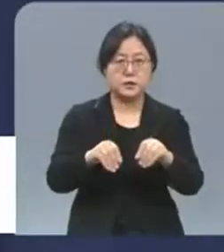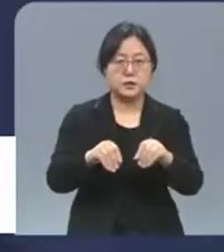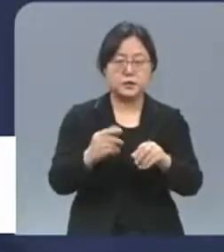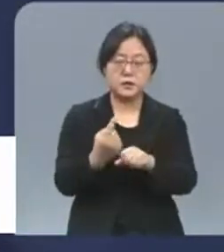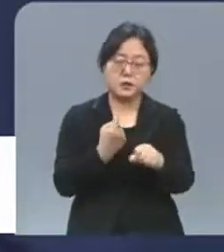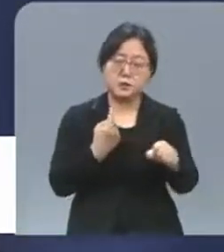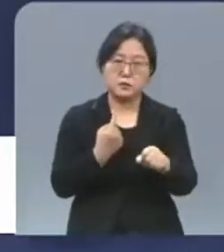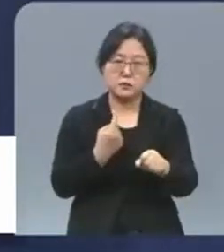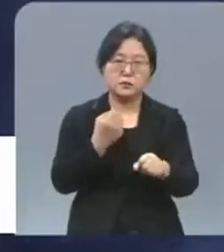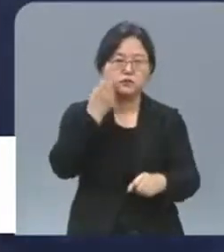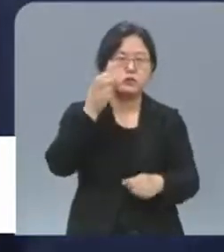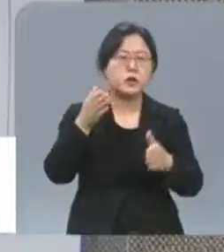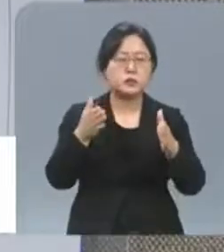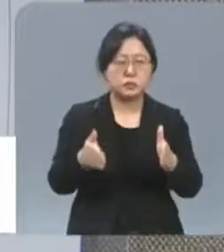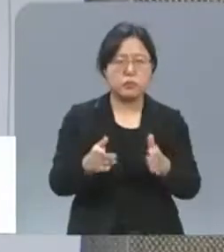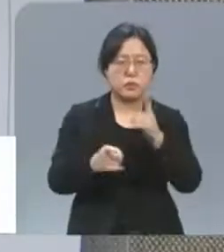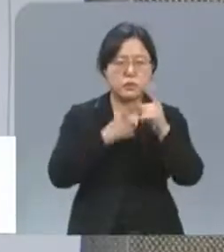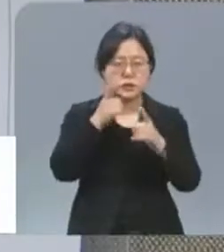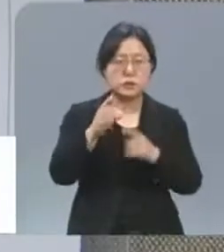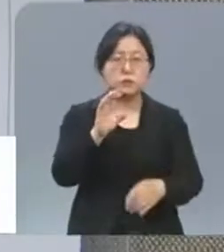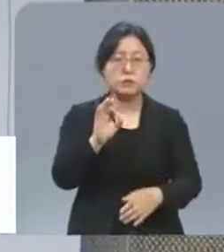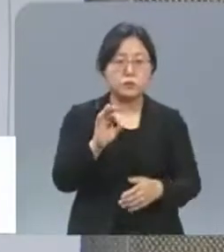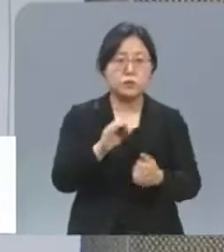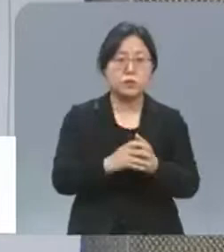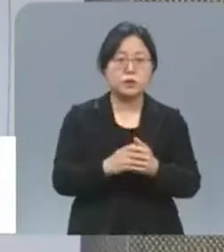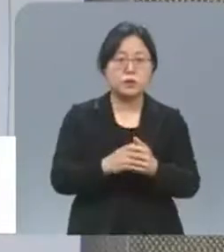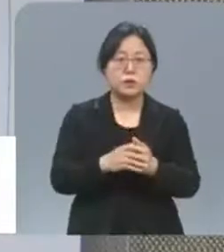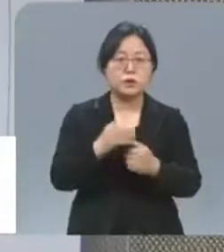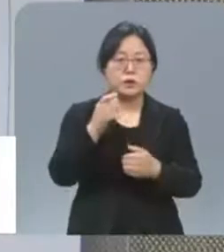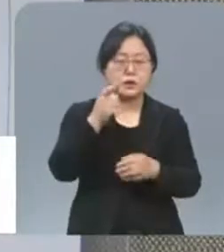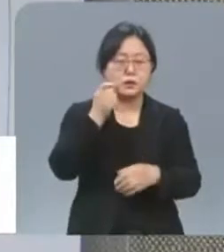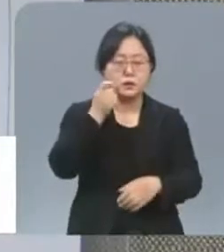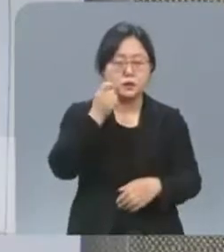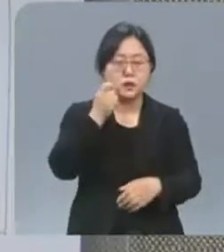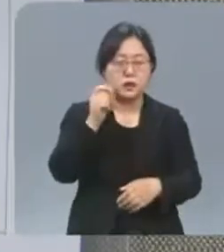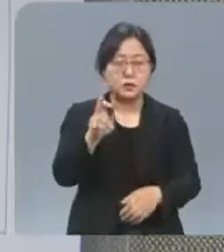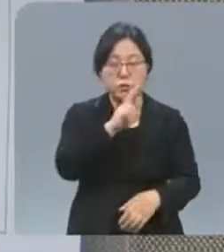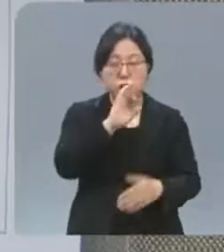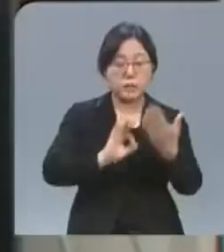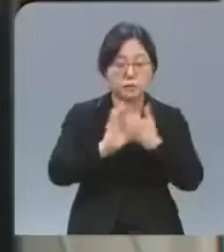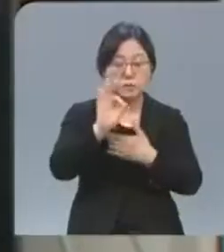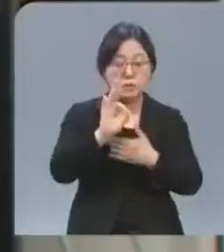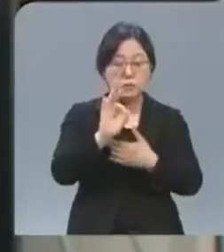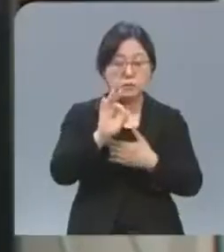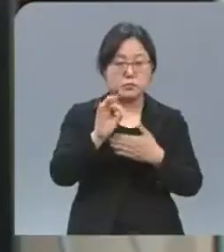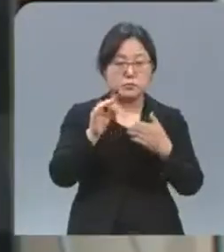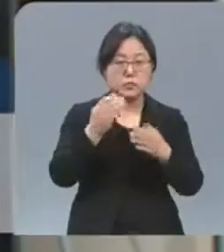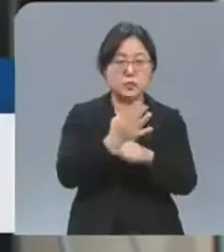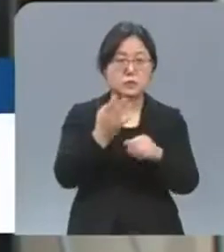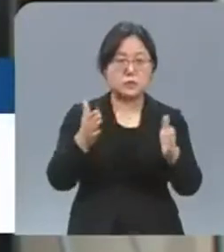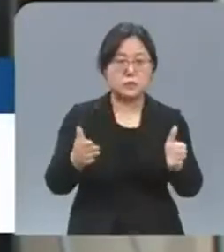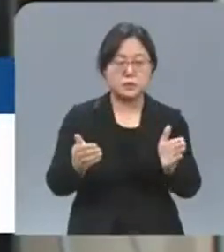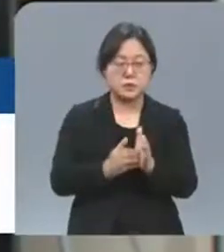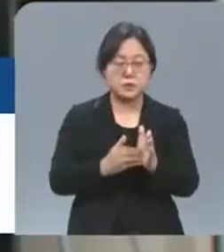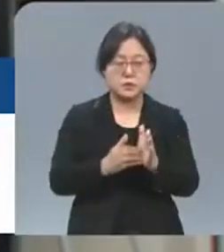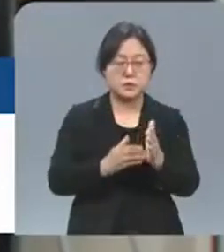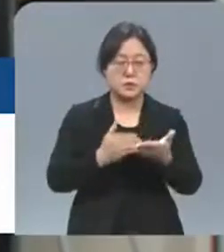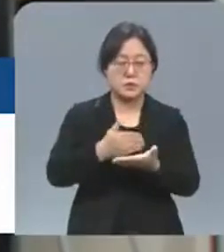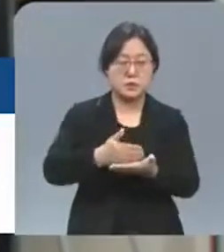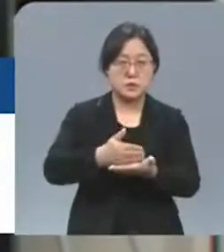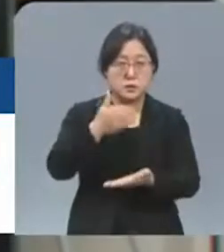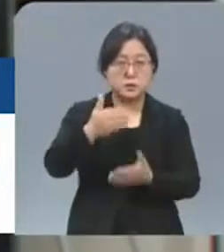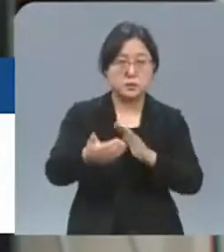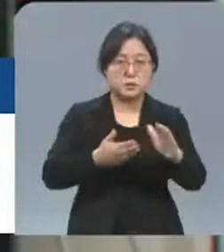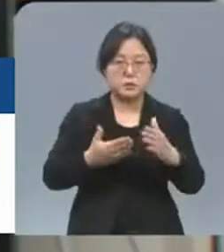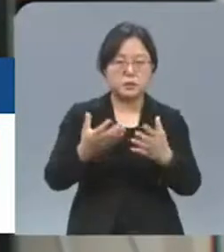지난해 같으면 두 달 동안 신청됐을 분량이 반나절 만에 동이난 겁니다. 영업시간 개시 전부터 굉장히 많은